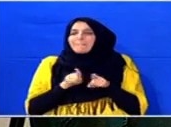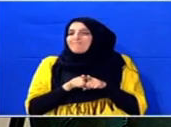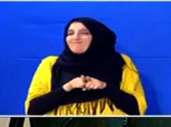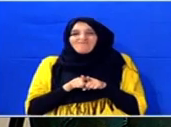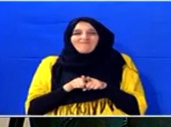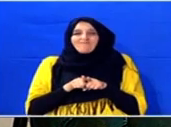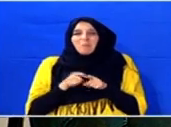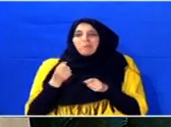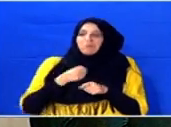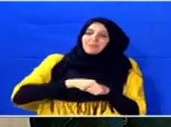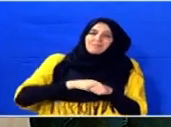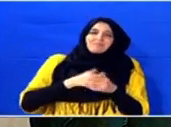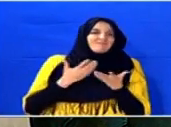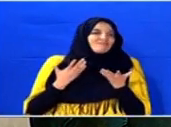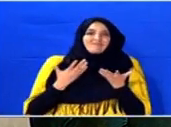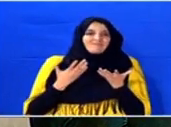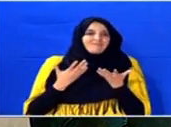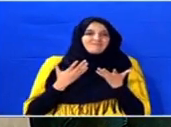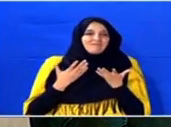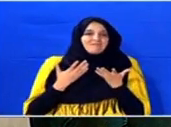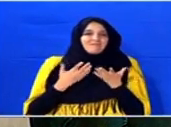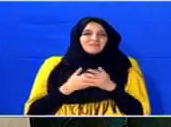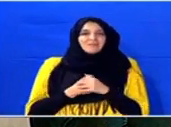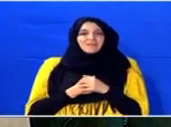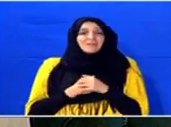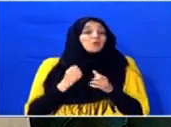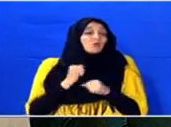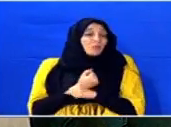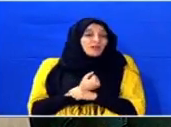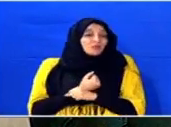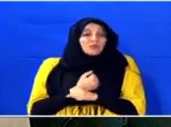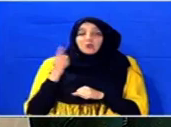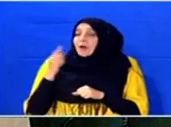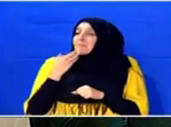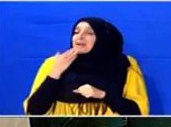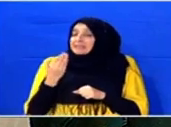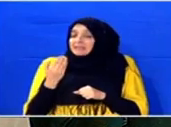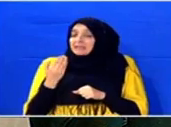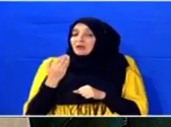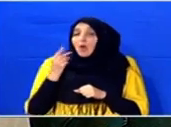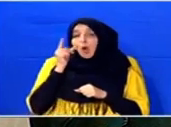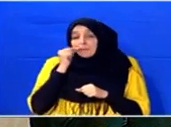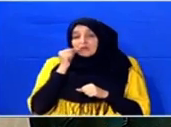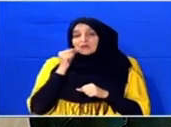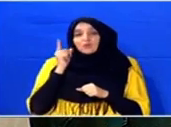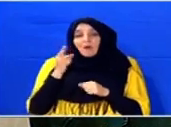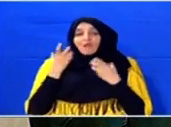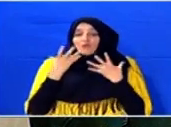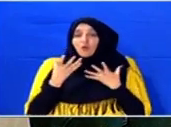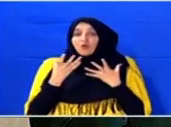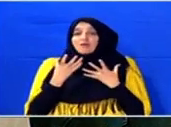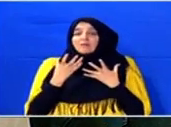الوش نقول تعسفت للاسف انت شكرا لك لانك تريد